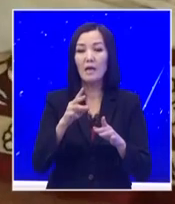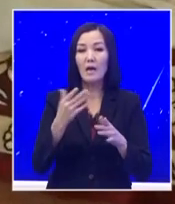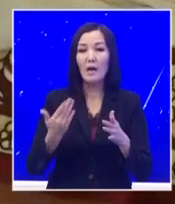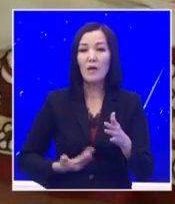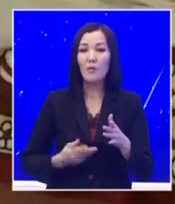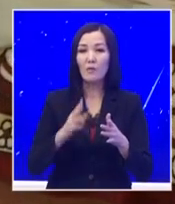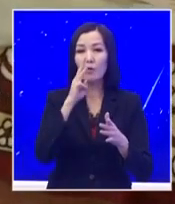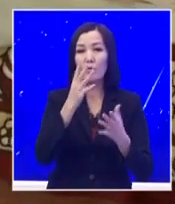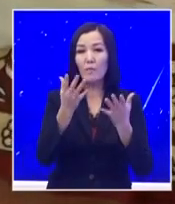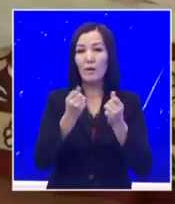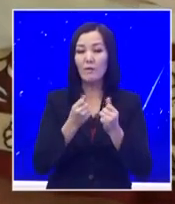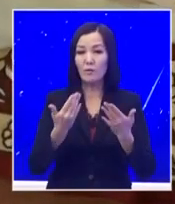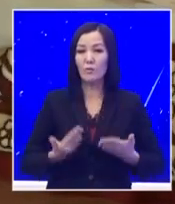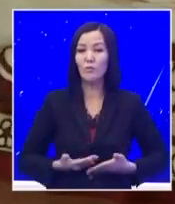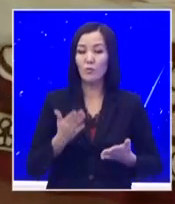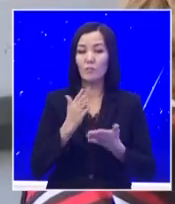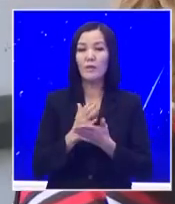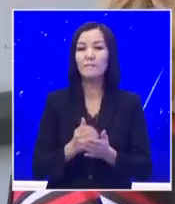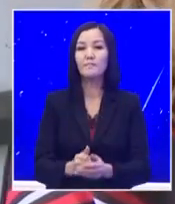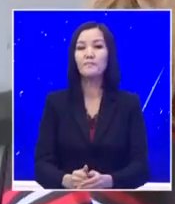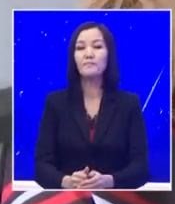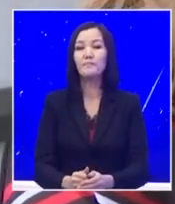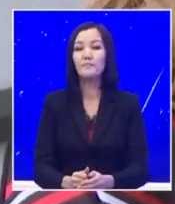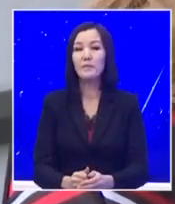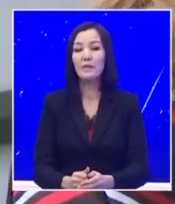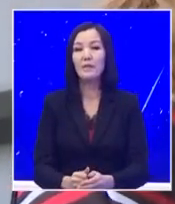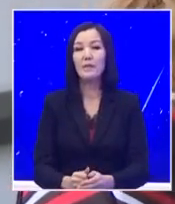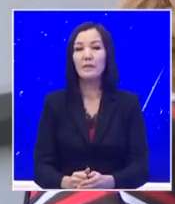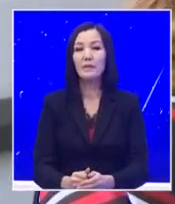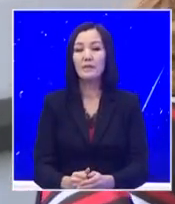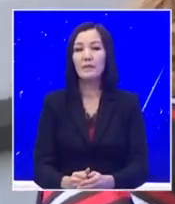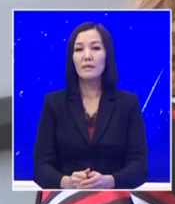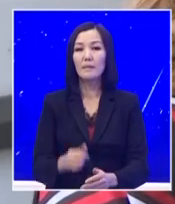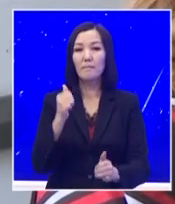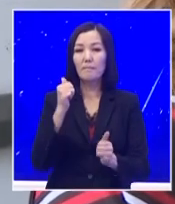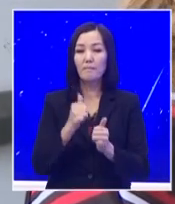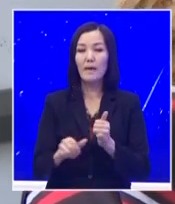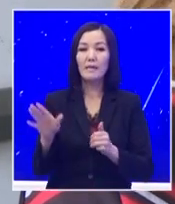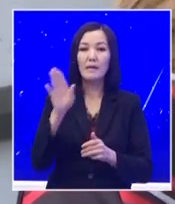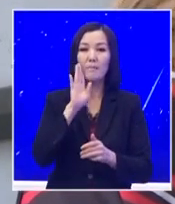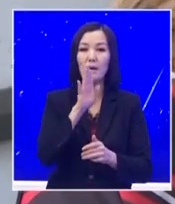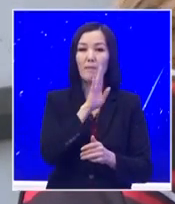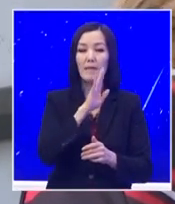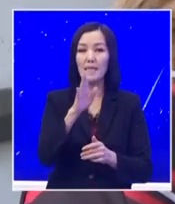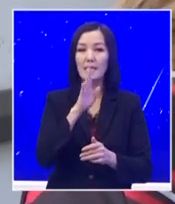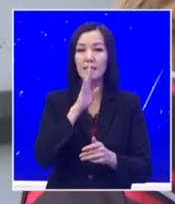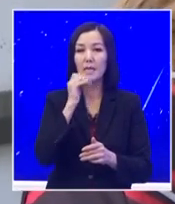әлеуметтік көмек арқасында күн көріп келеді. Әйелдер күніне барлық аналарды шын жүректен